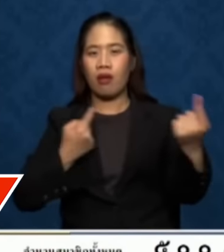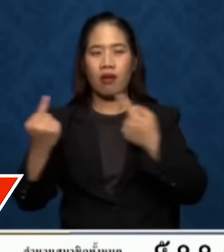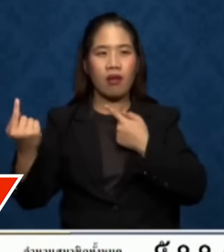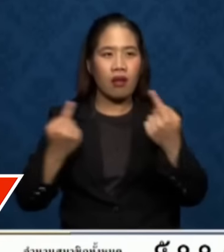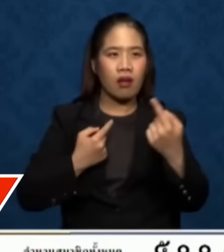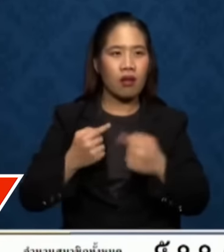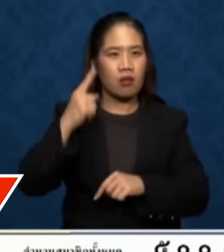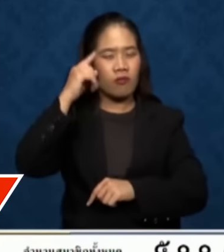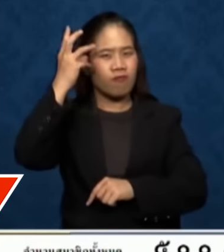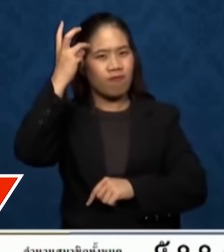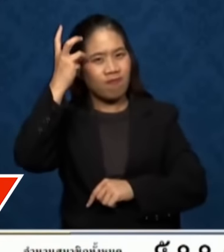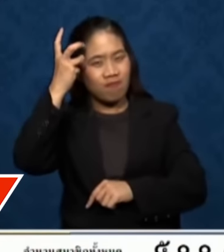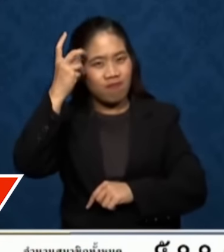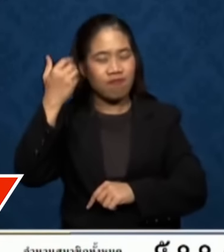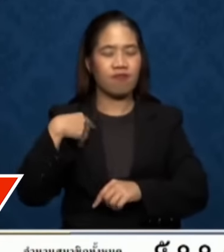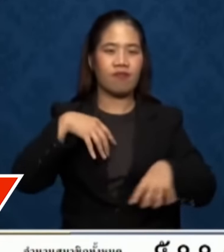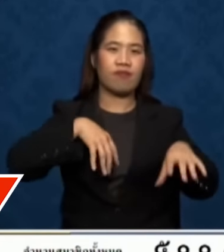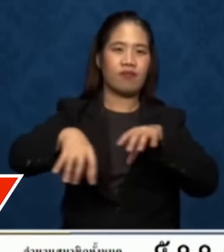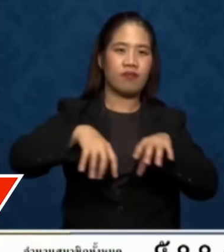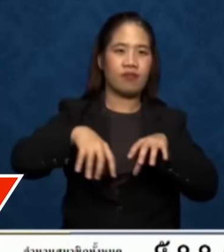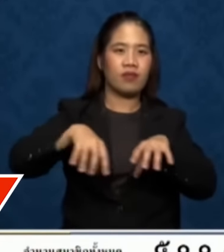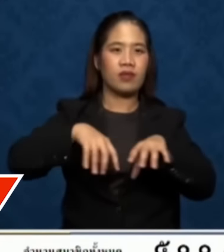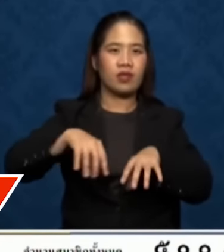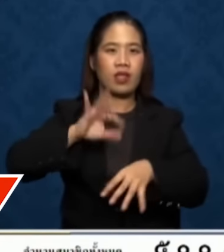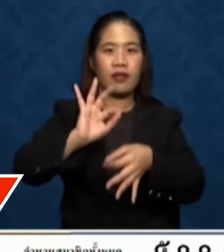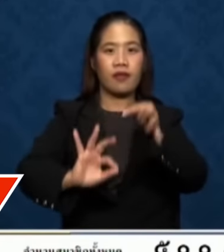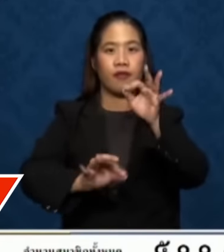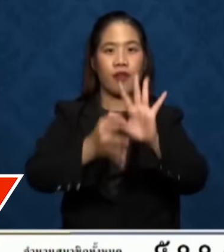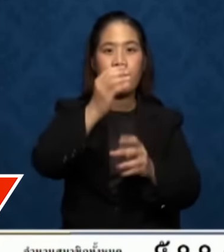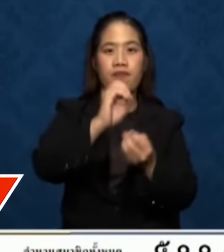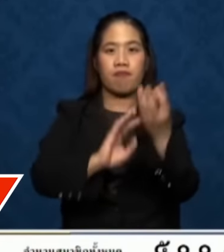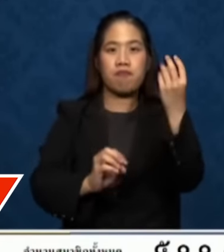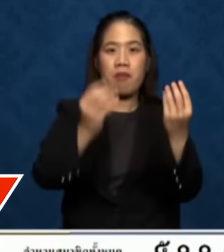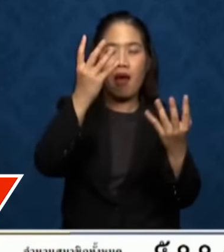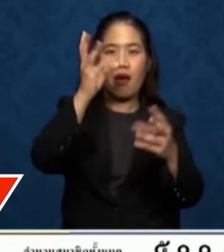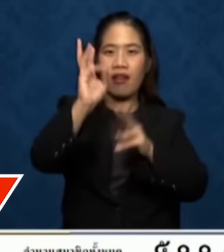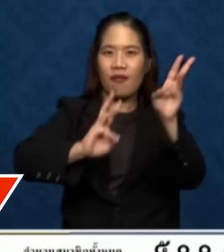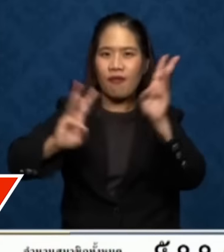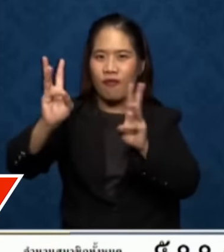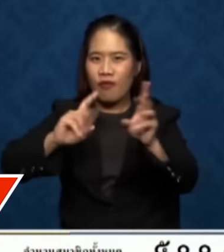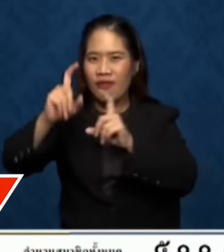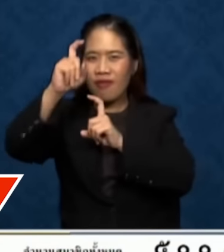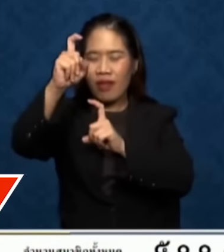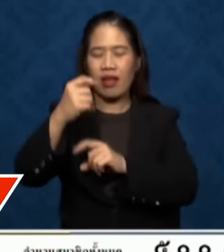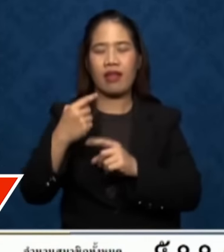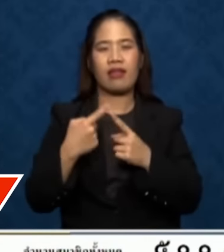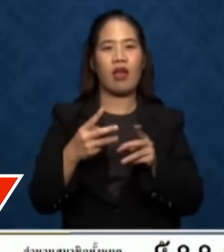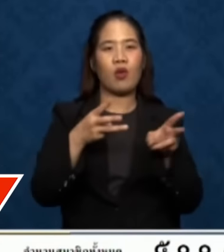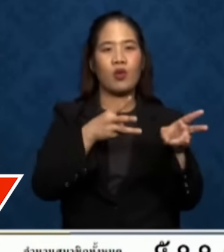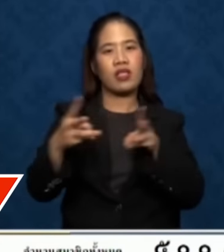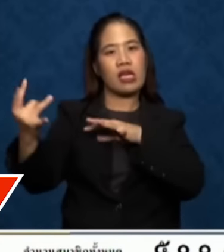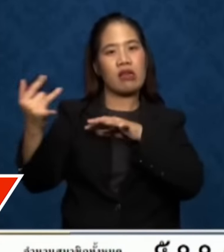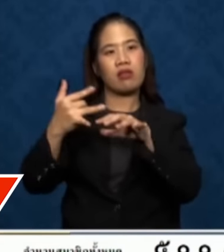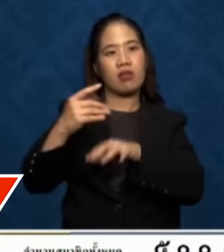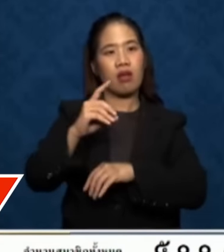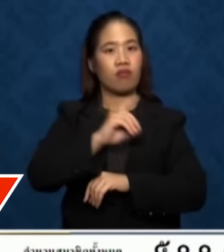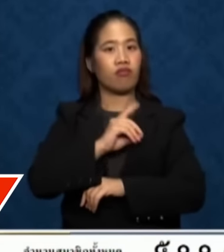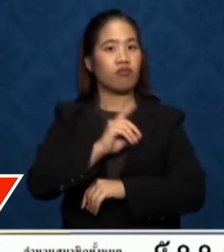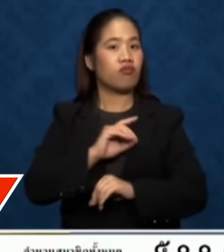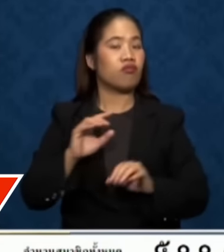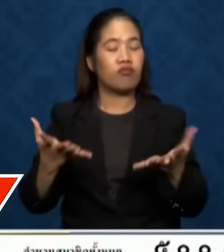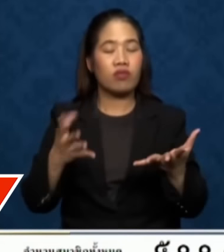ดดันเรื่องของการบริหารจัดการไฟป่าและฝุ่นพิษแต่ท่าทีในการสื่อสารที่ไม่รับผิดชอบท่าน